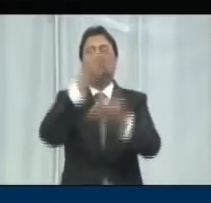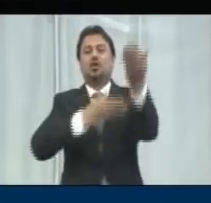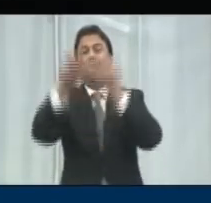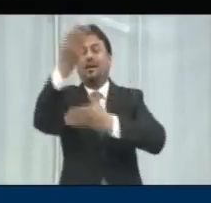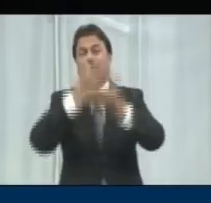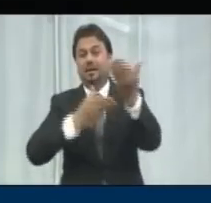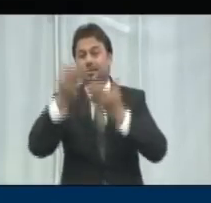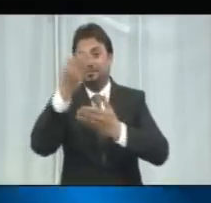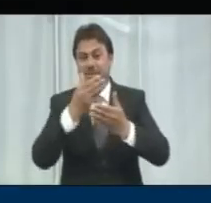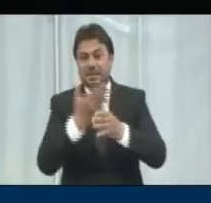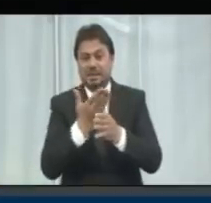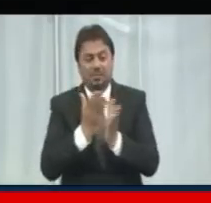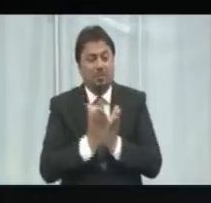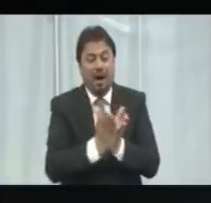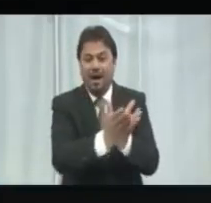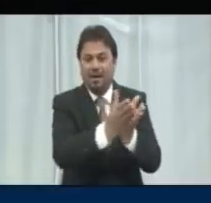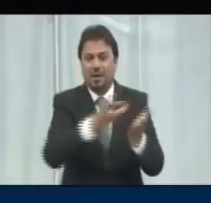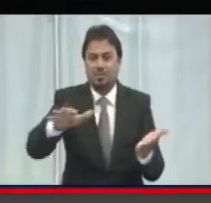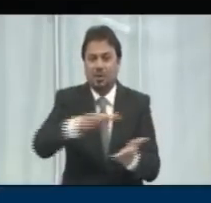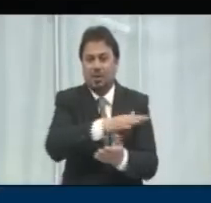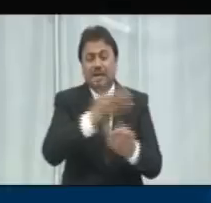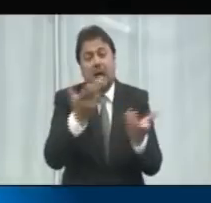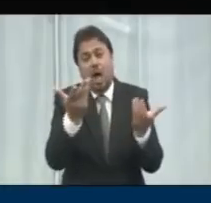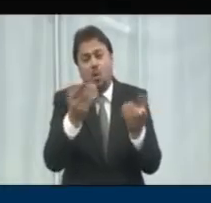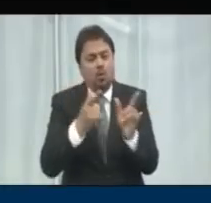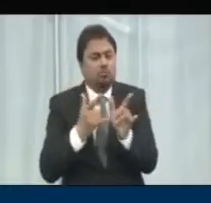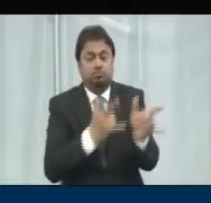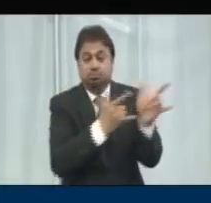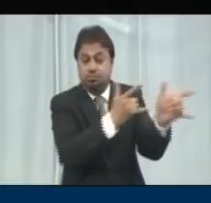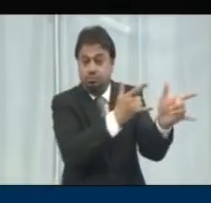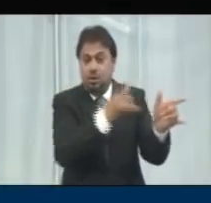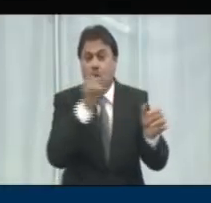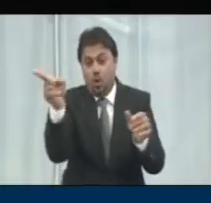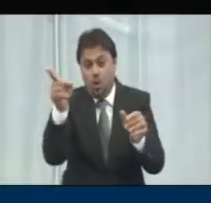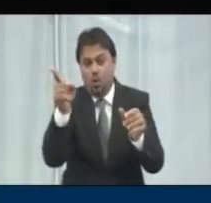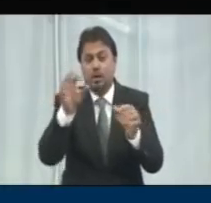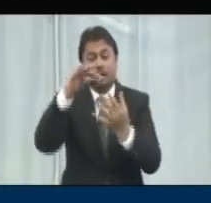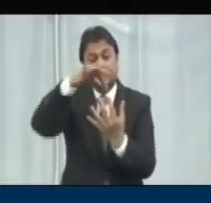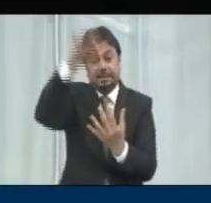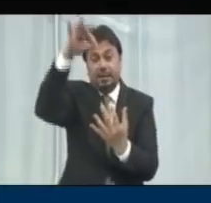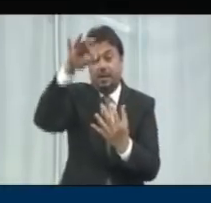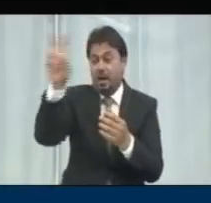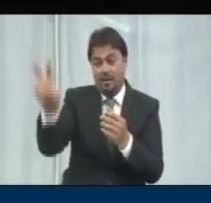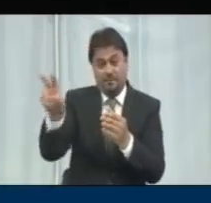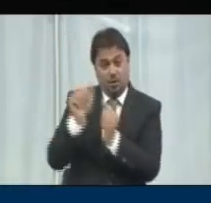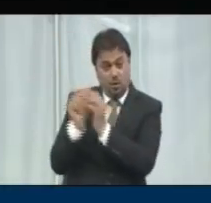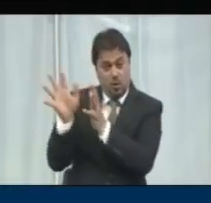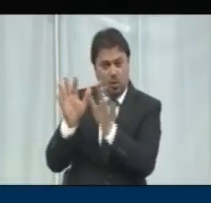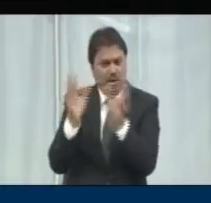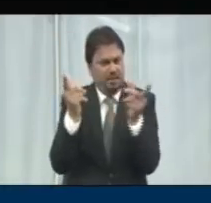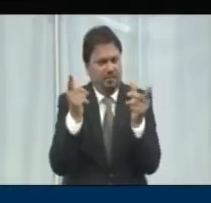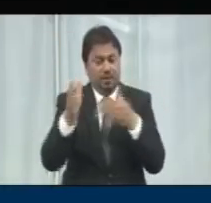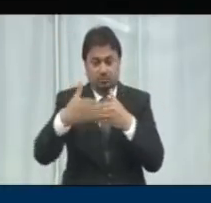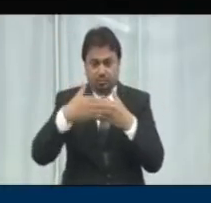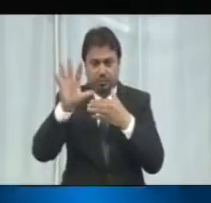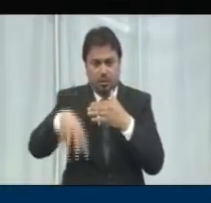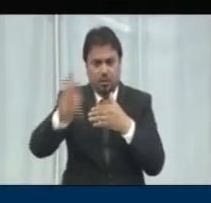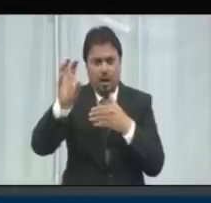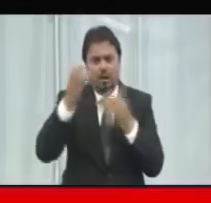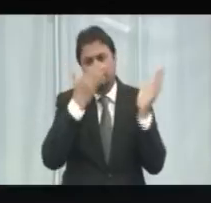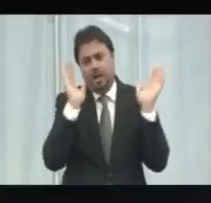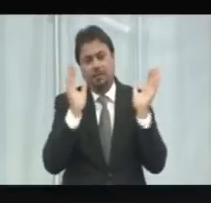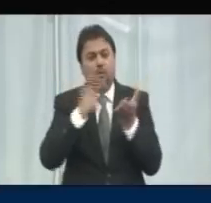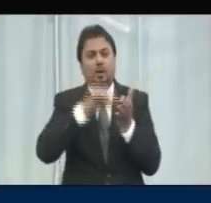يربط موانئ مدينة البصرة مع بقية المدن العراقية هو مستثنى من حالة القطع. بالحقيقة حول التزام